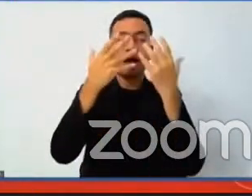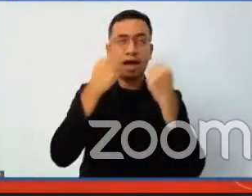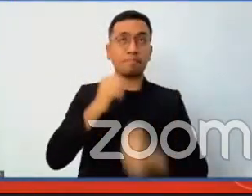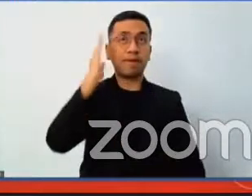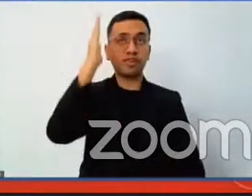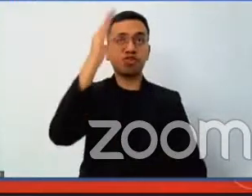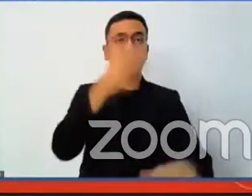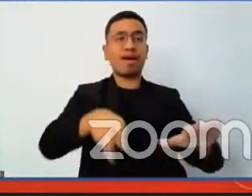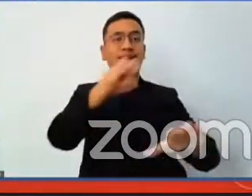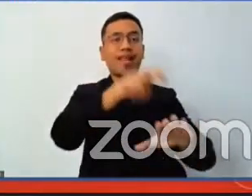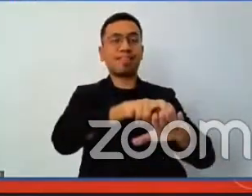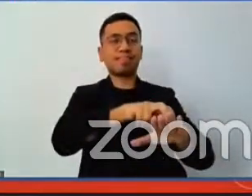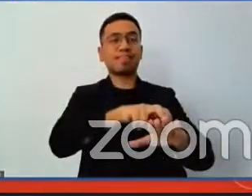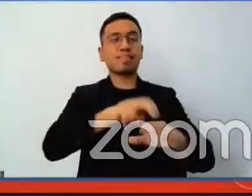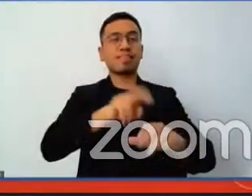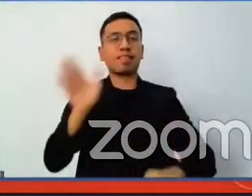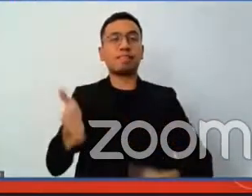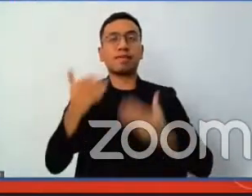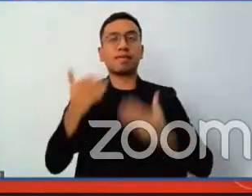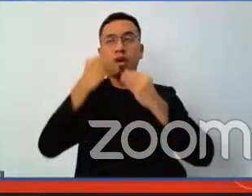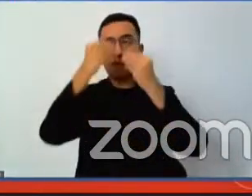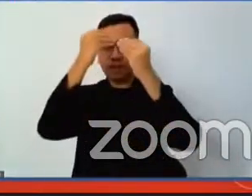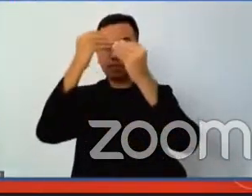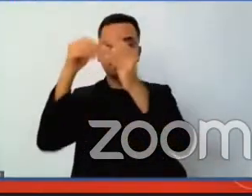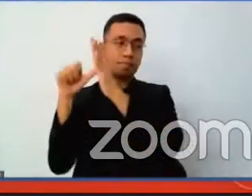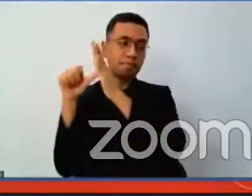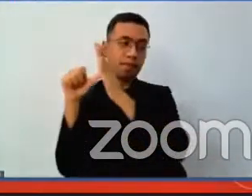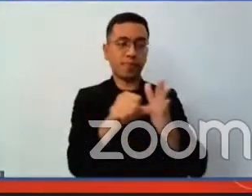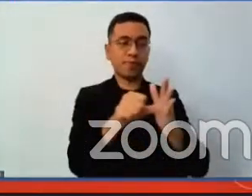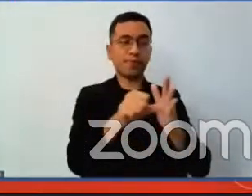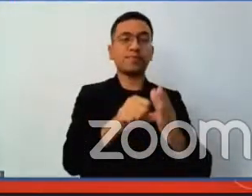nanti. Bapak Ibu semua